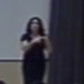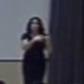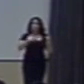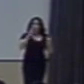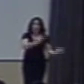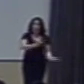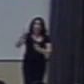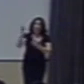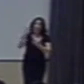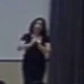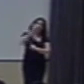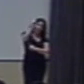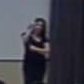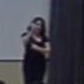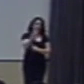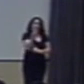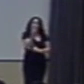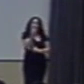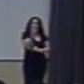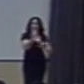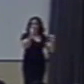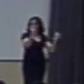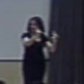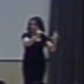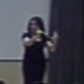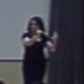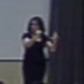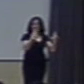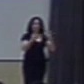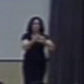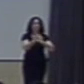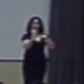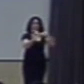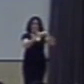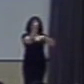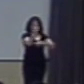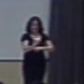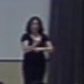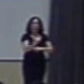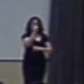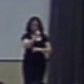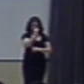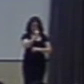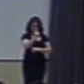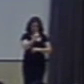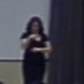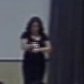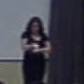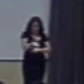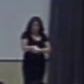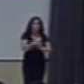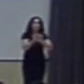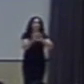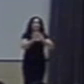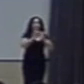la dada de totes la televisió. Aquí la franja del mig és la que parla de mitjana d'edat i la de baix és la d'internet.